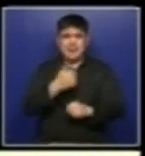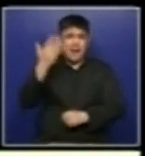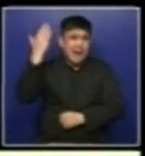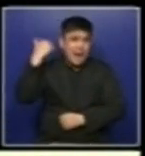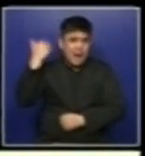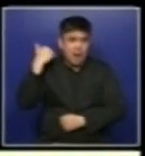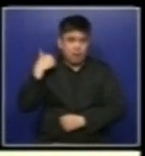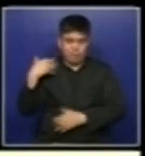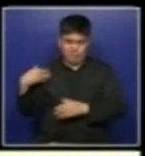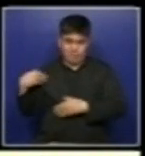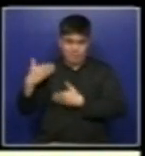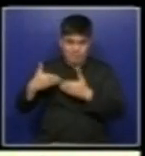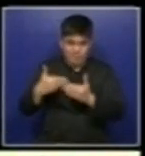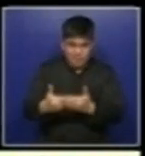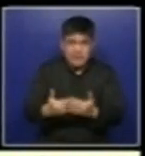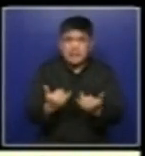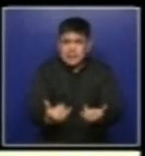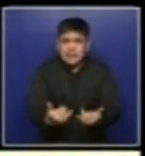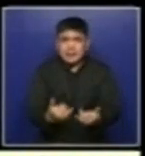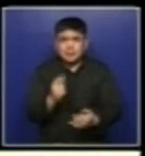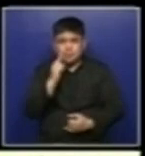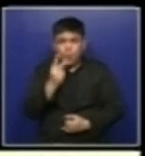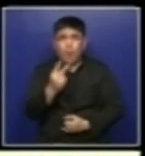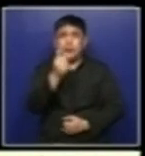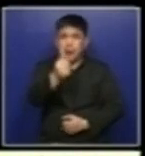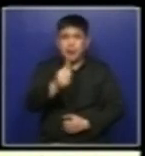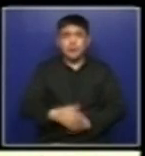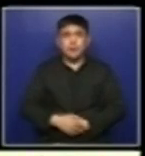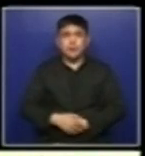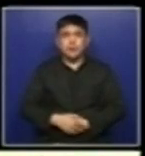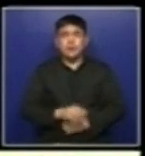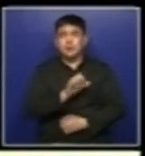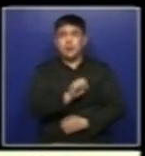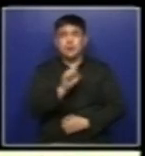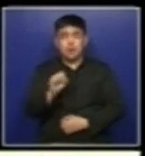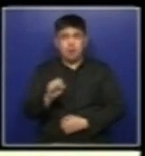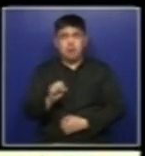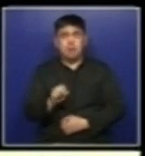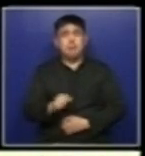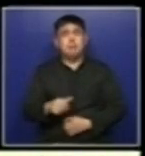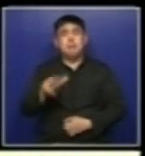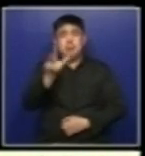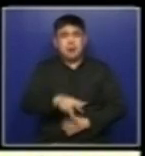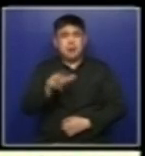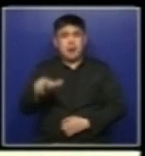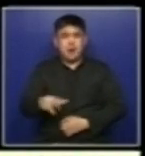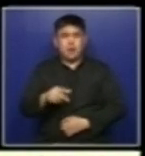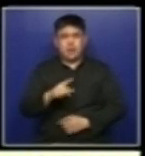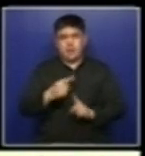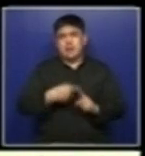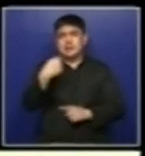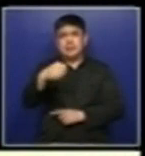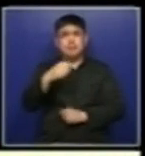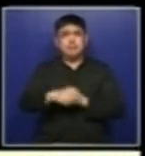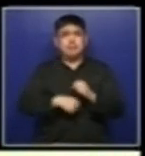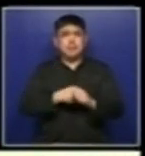ได้ต่อในปีนี้ ค่ะ ส.ส.โจ้ยุทธพงศ์ครับจากพรรคเพื่อไทยมันมีคลิปหนึ่งนะเมื่อตุลาคมปีที่แล้วครับเ